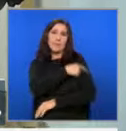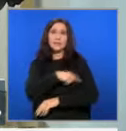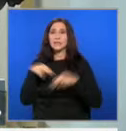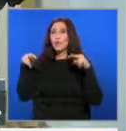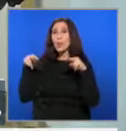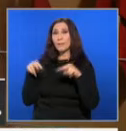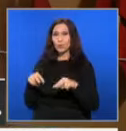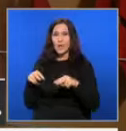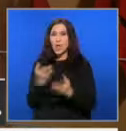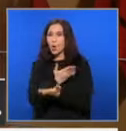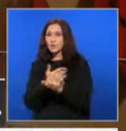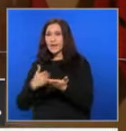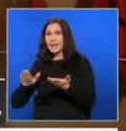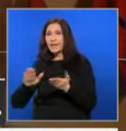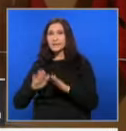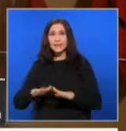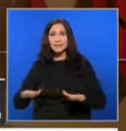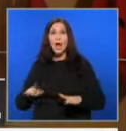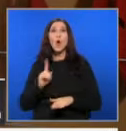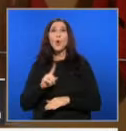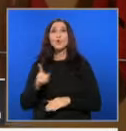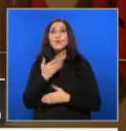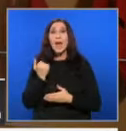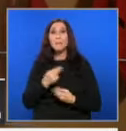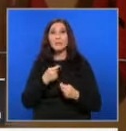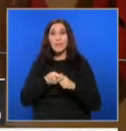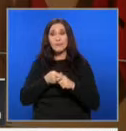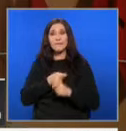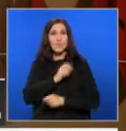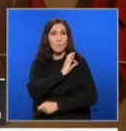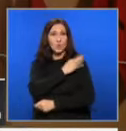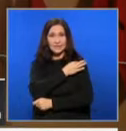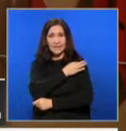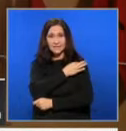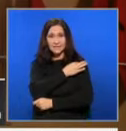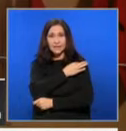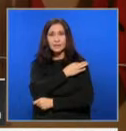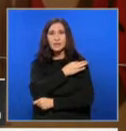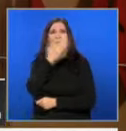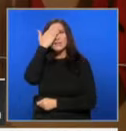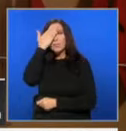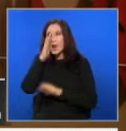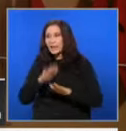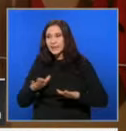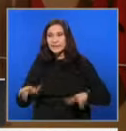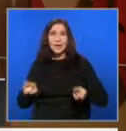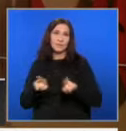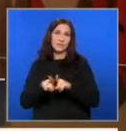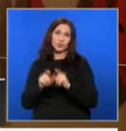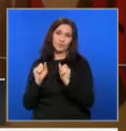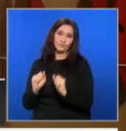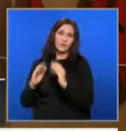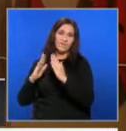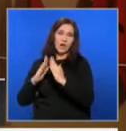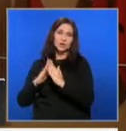наблюдение. Отстранени са деца, които нямат имунизации направени, и заболелите деца също са си